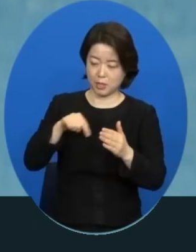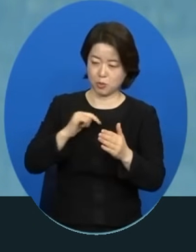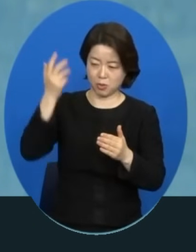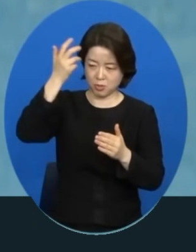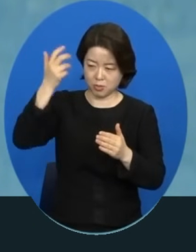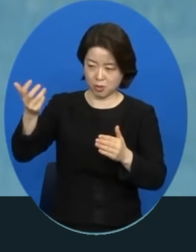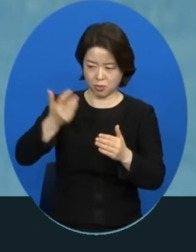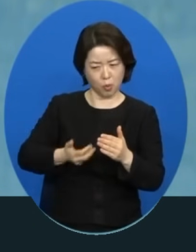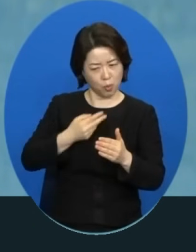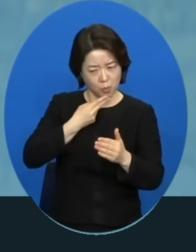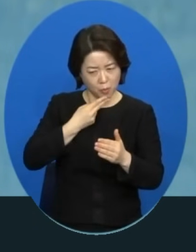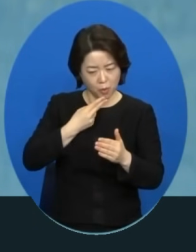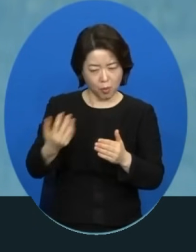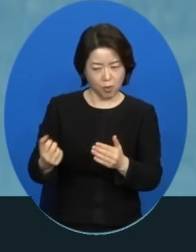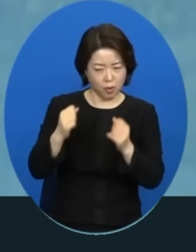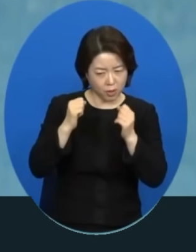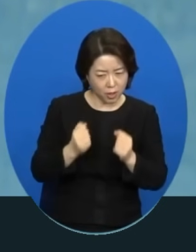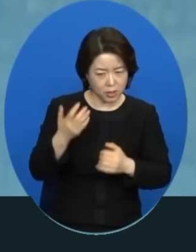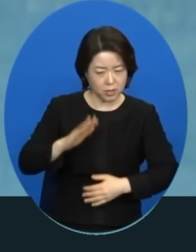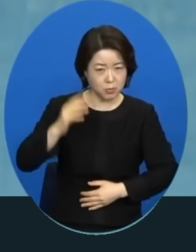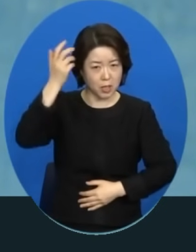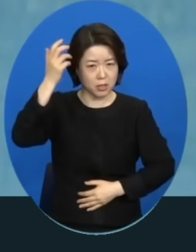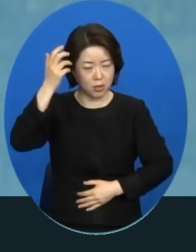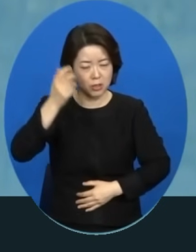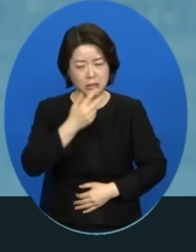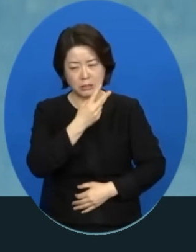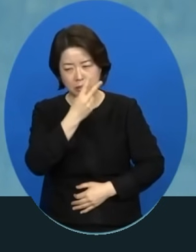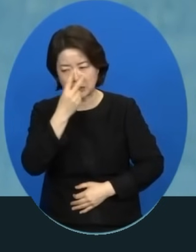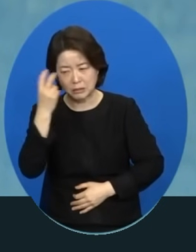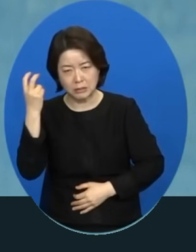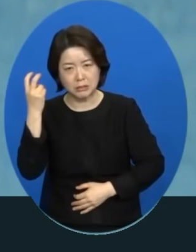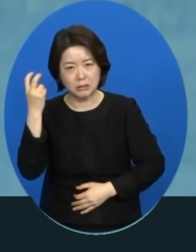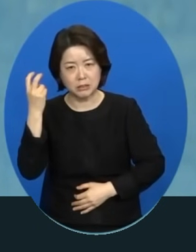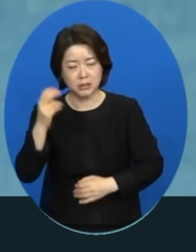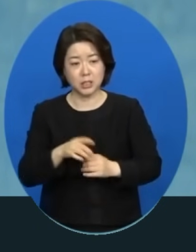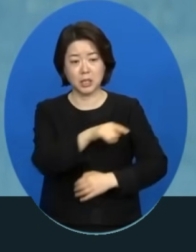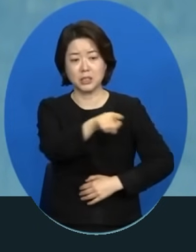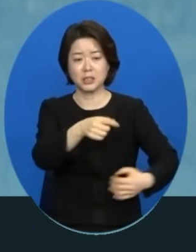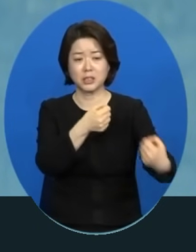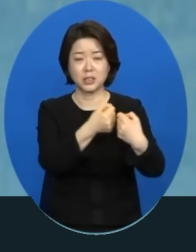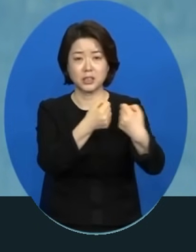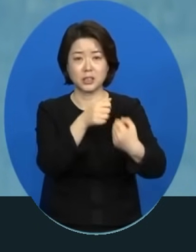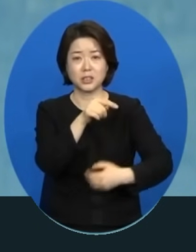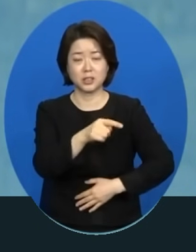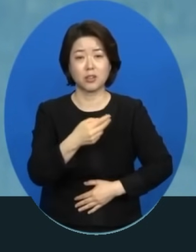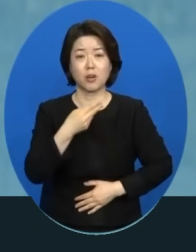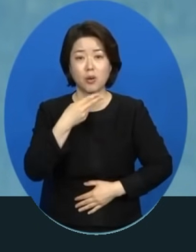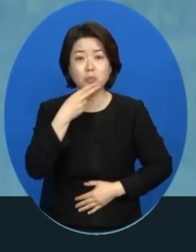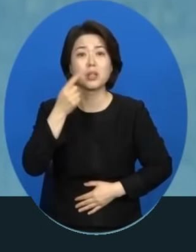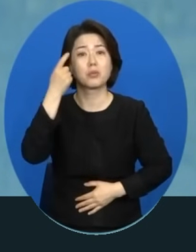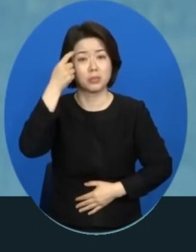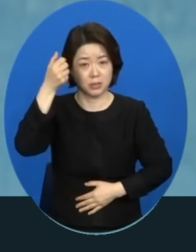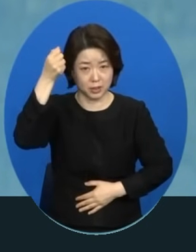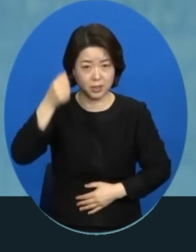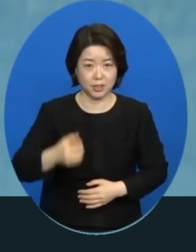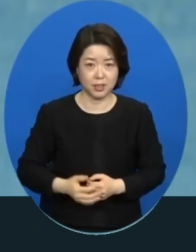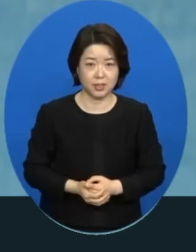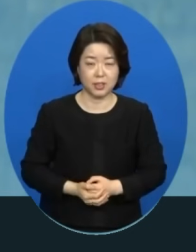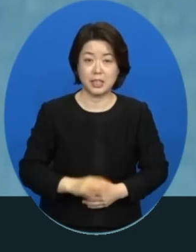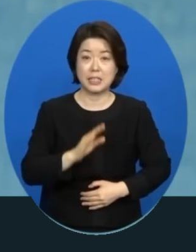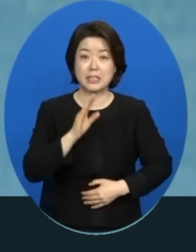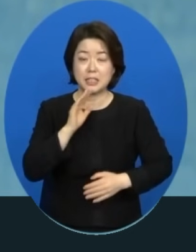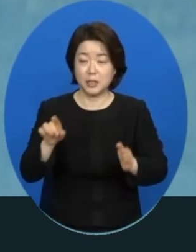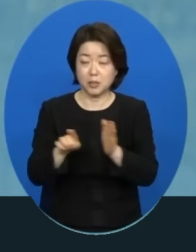계셔도 이미 영혼이 죽어있기 때문에, 잠들어있기 때문에 그 치열한 전투가, 싸움이 없다는 것이죠. 그래서 참된